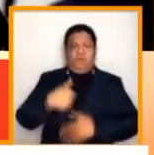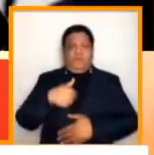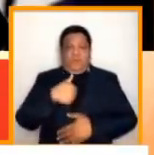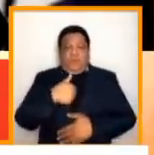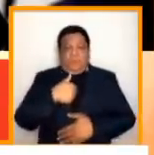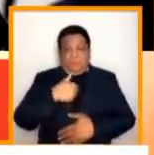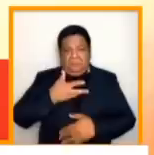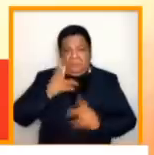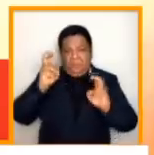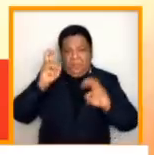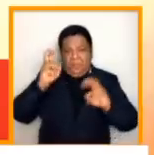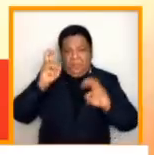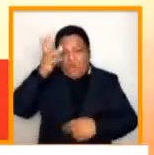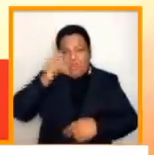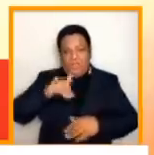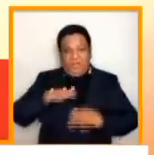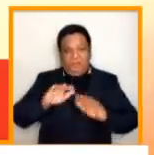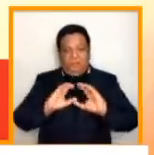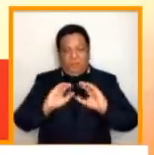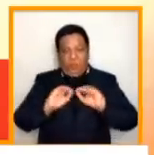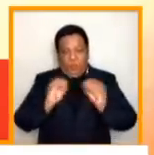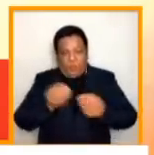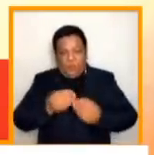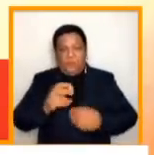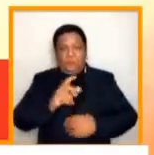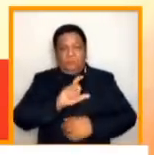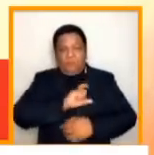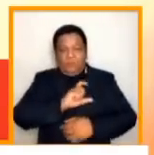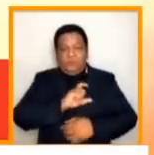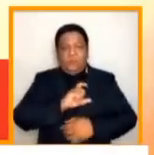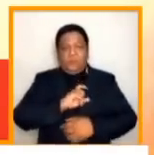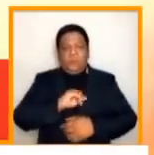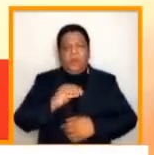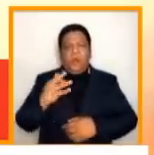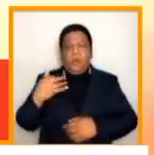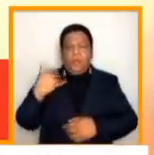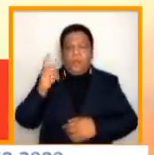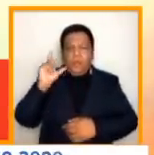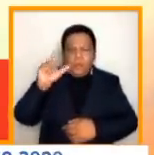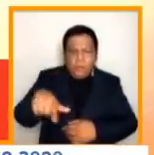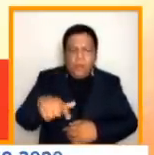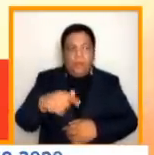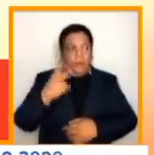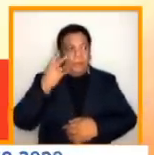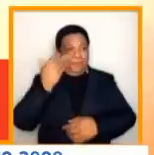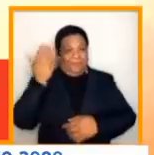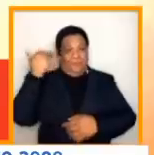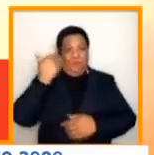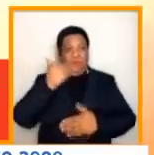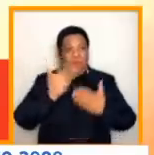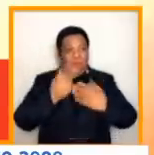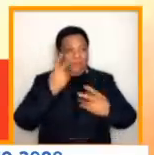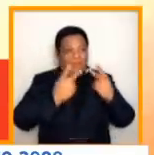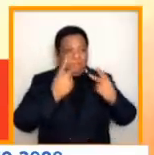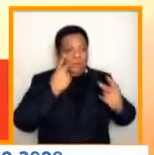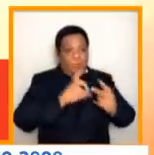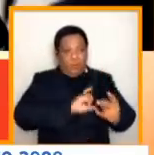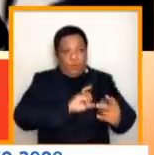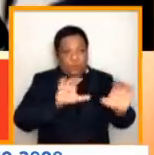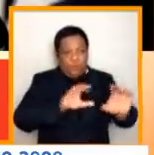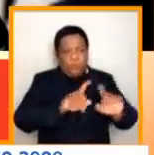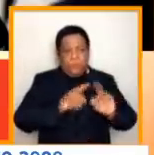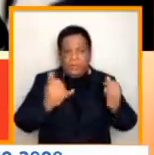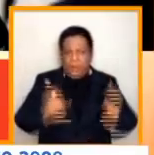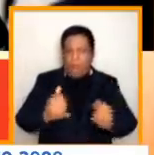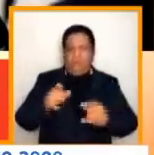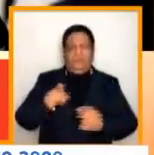kinabukasan, makikita mo itong gato, napapawi lahat ng magandang bagay na nakita natin dahil lamang sa kalokohan at ginawa nitong